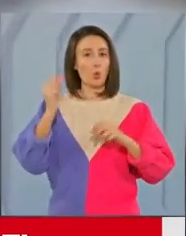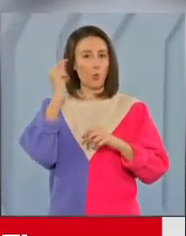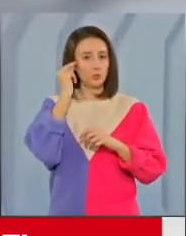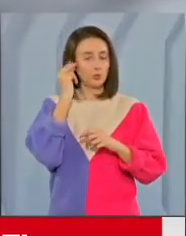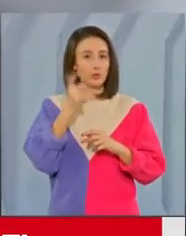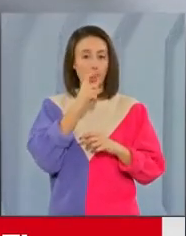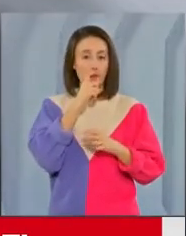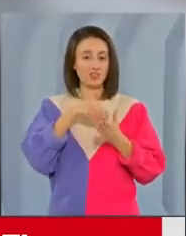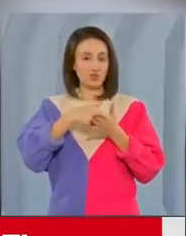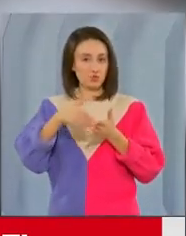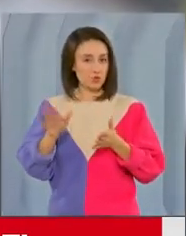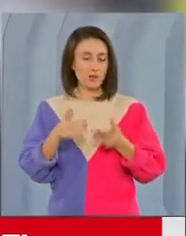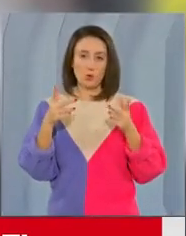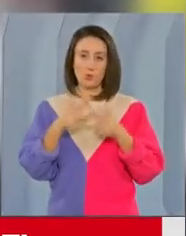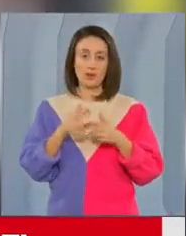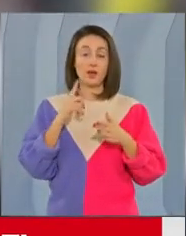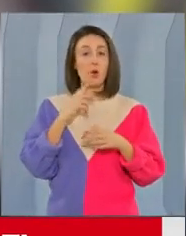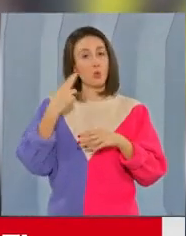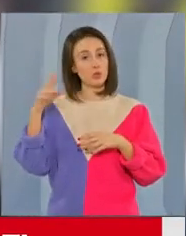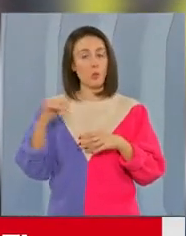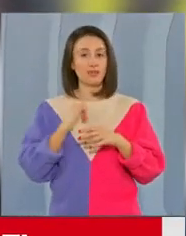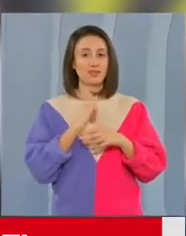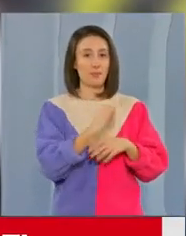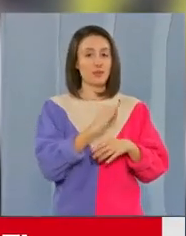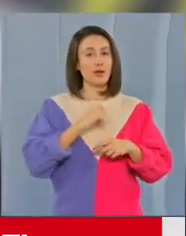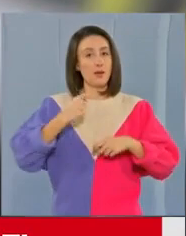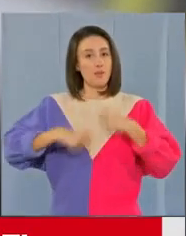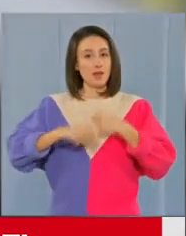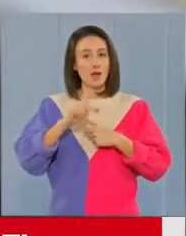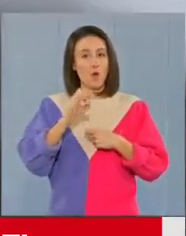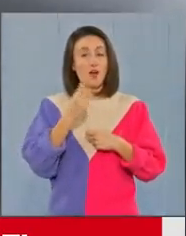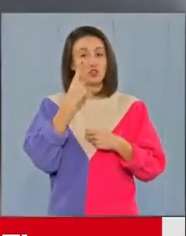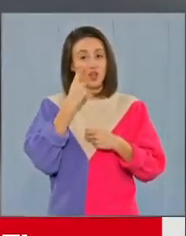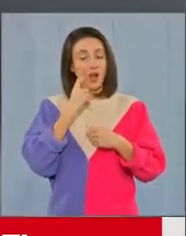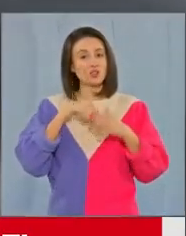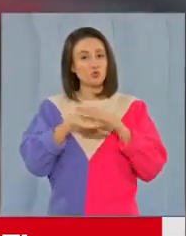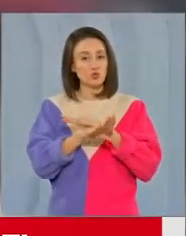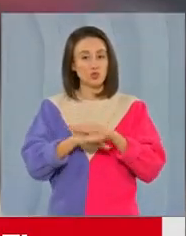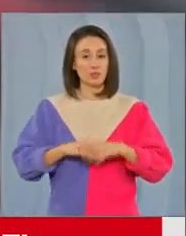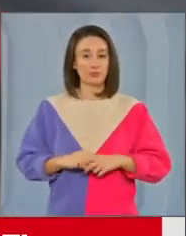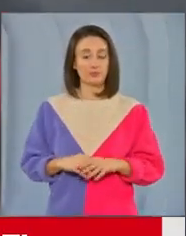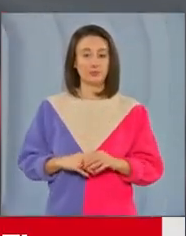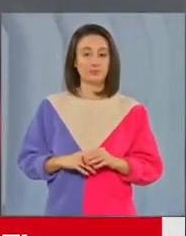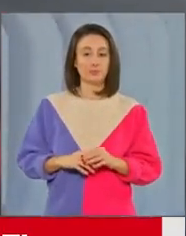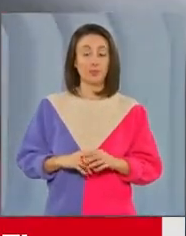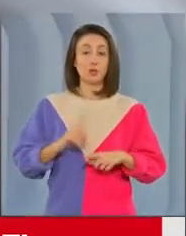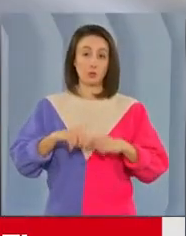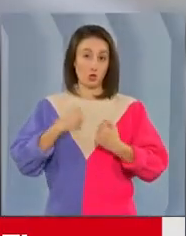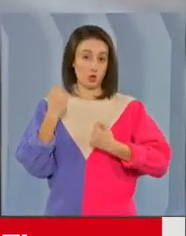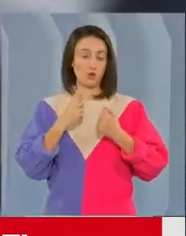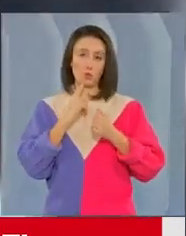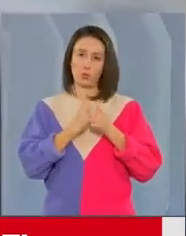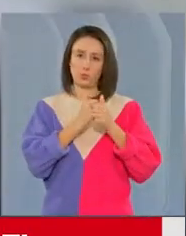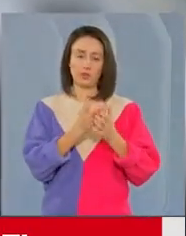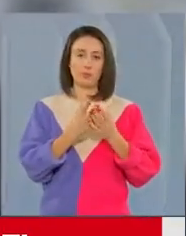rutină. Bărbatul a refuzat însă să oprească și a continuat deplasarea către piața Rahova, încercând să se sustragă controlului. După ce șoferul a fost